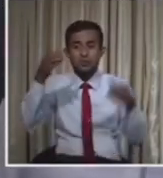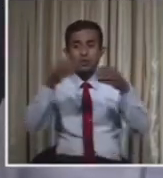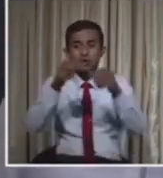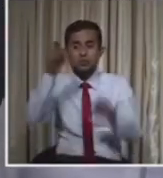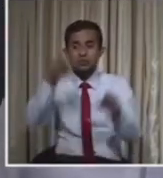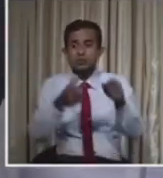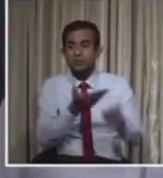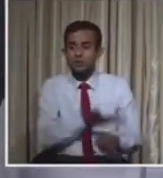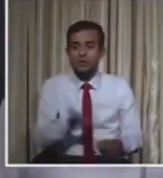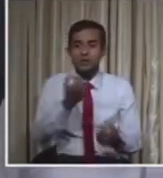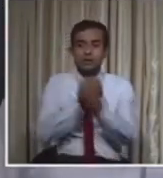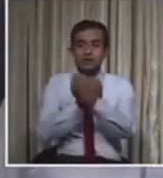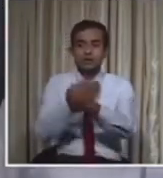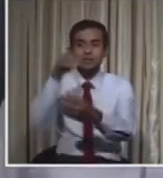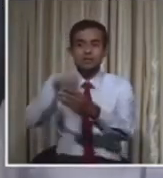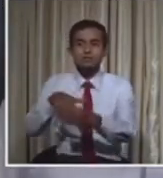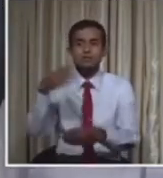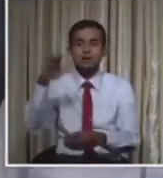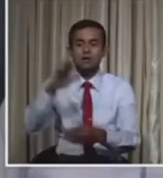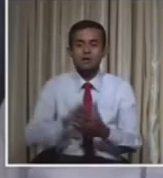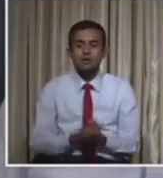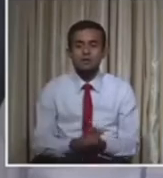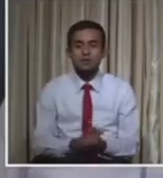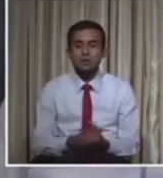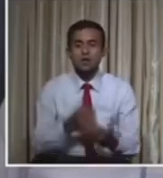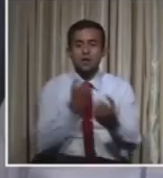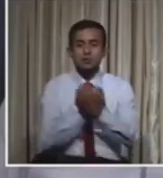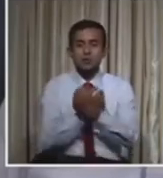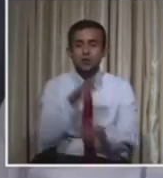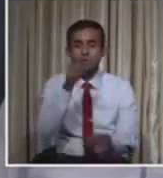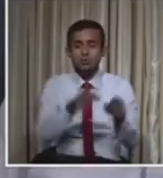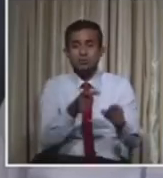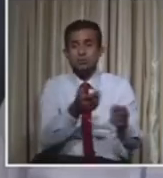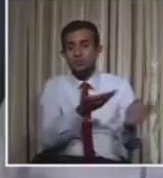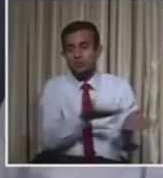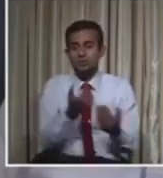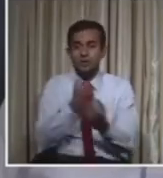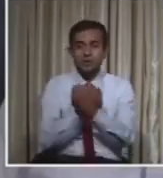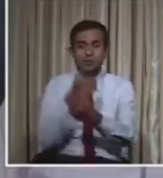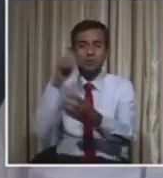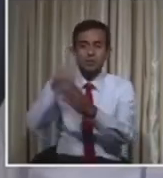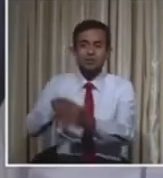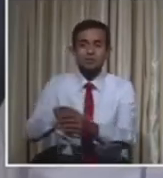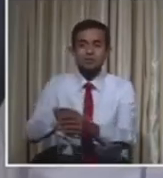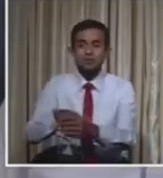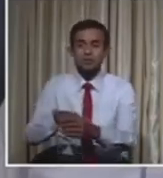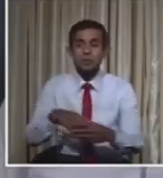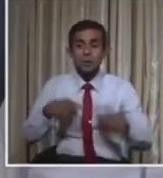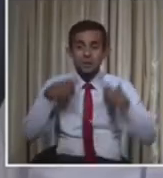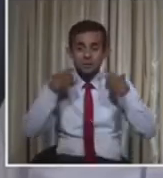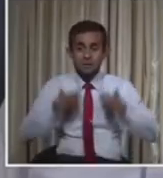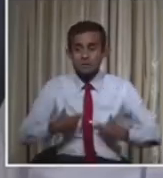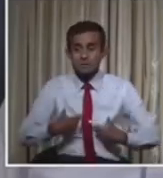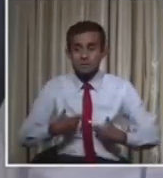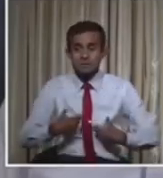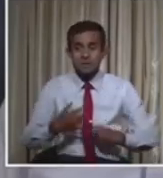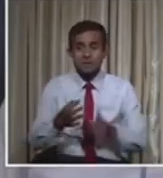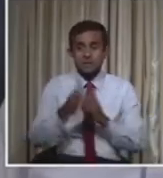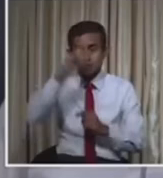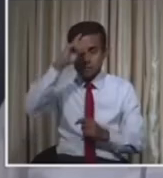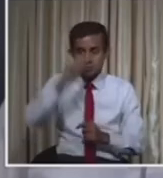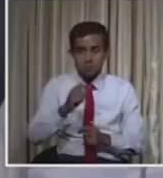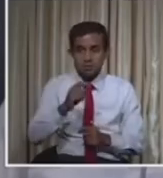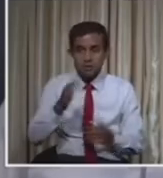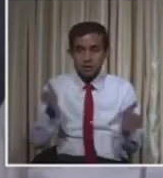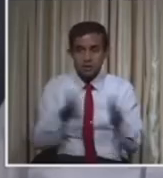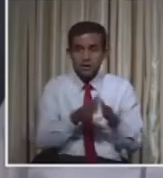අරන් ගිහලා හිරගවල්ලට දැම්මා පොලිසිය මිනිසුන් ගැම්ම ගිහලා හිරගවල්ලට මහින්ද රාජපක්ෂ ජනාධිපතිතුමා එක